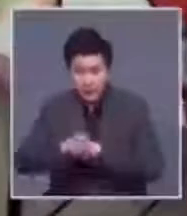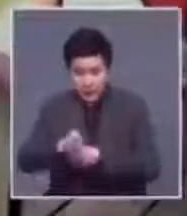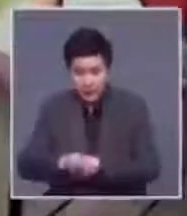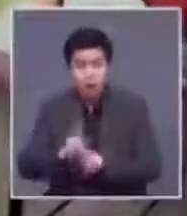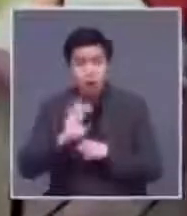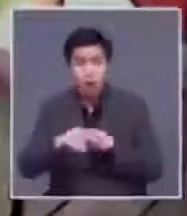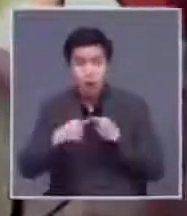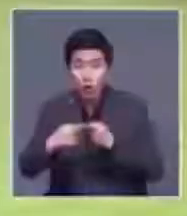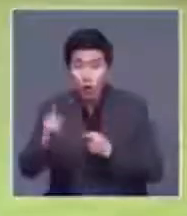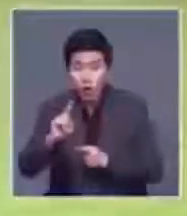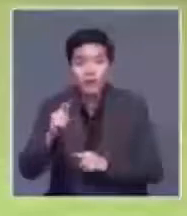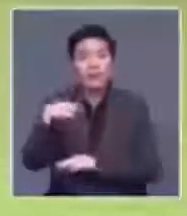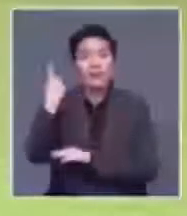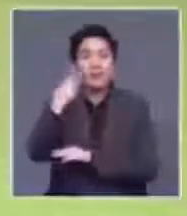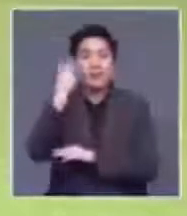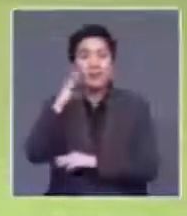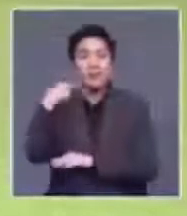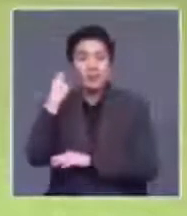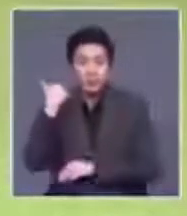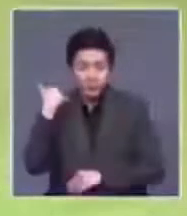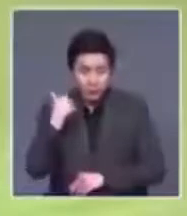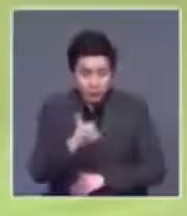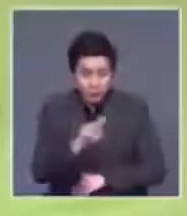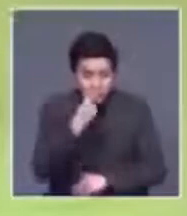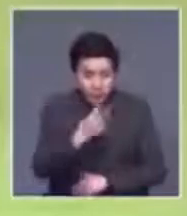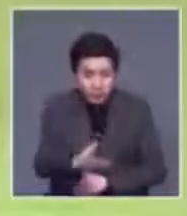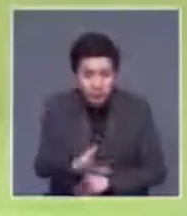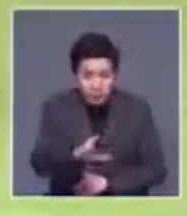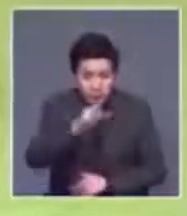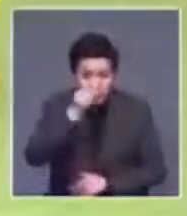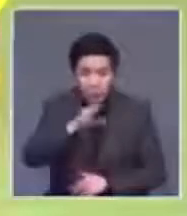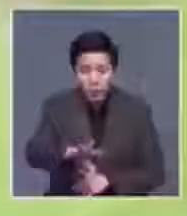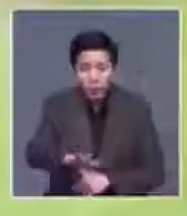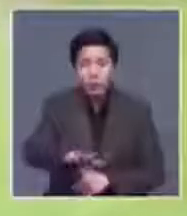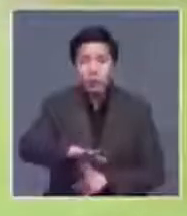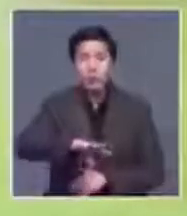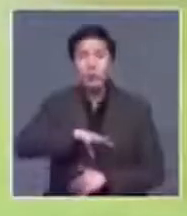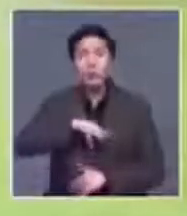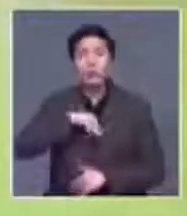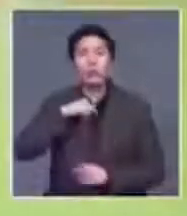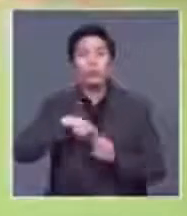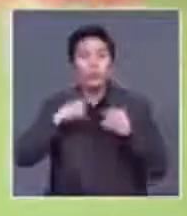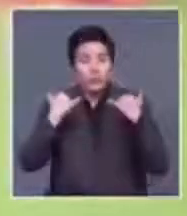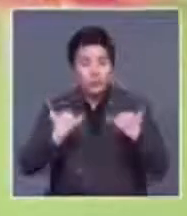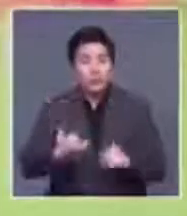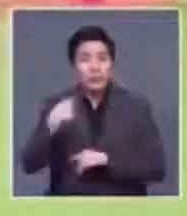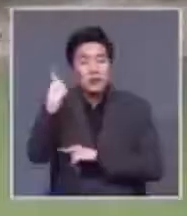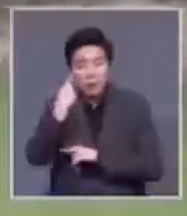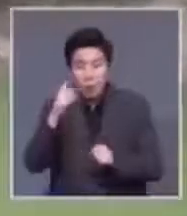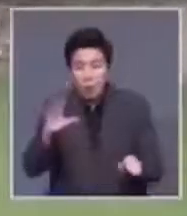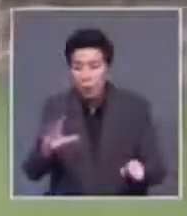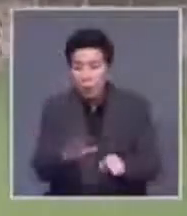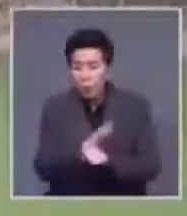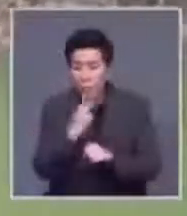เพื่อให้นักท่องเที่ยวได้มาซึมซับบรรยากาศท่ามกลางป่าที่สมบูรณ์แล้วนักท่องเที่ยวเหล่านั้นจะเกิด